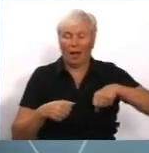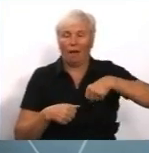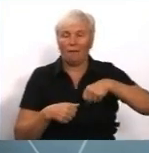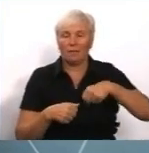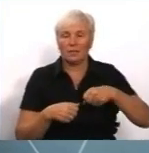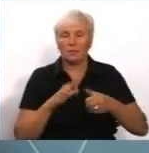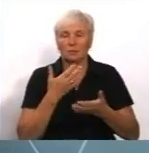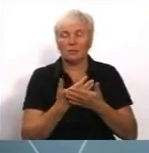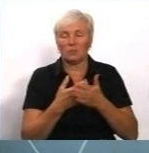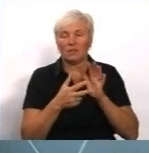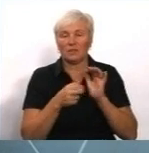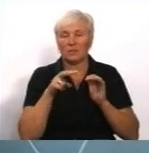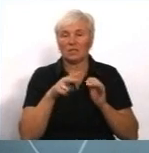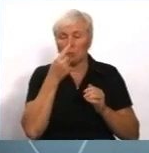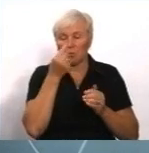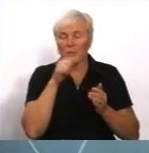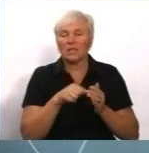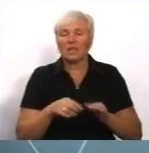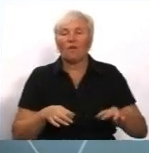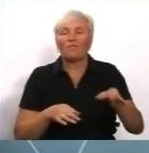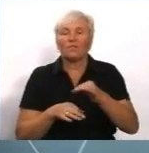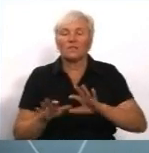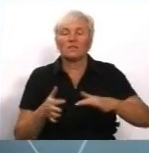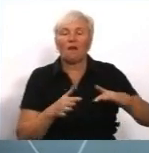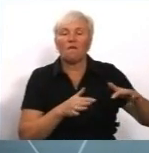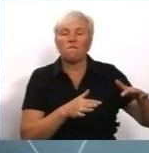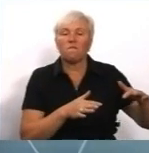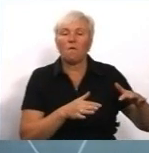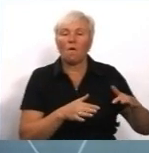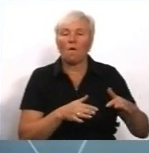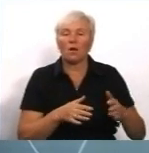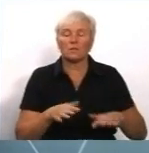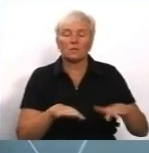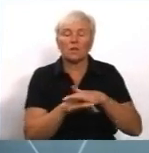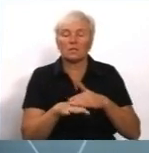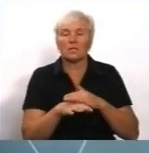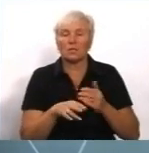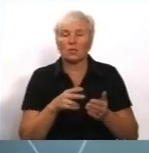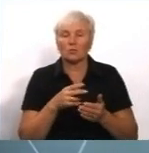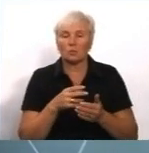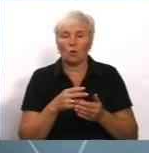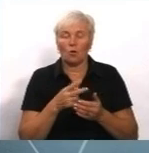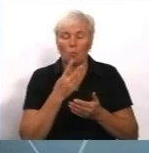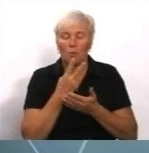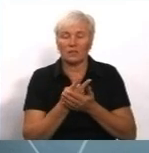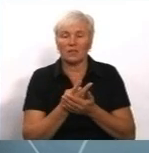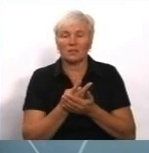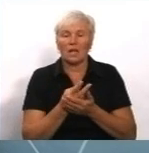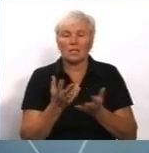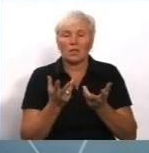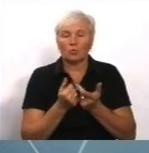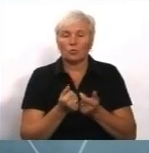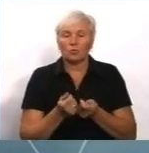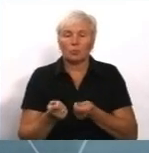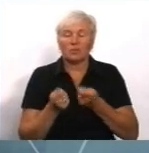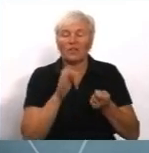800 літрів, потрапив у ставок з подальшим витоком у річку Рось. Населення забезпечили тоді за рахунок підвезення